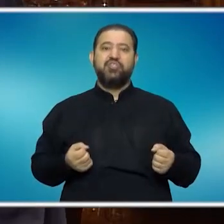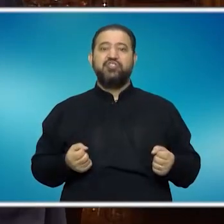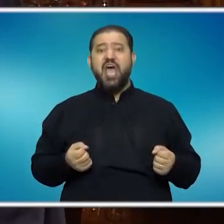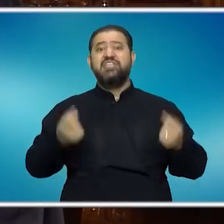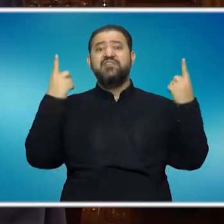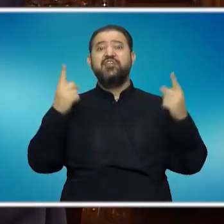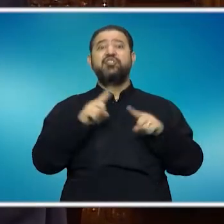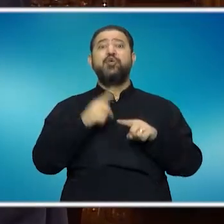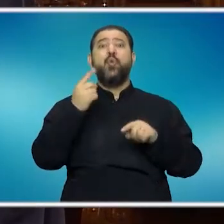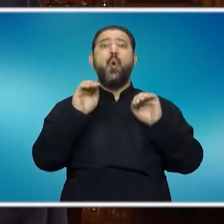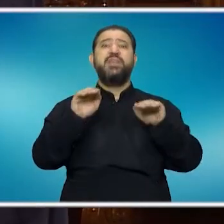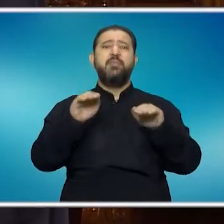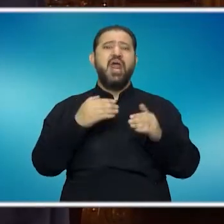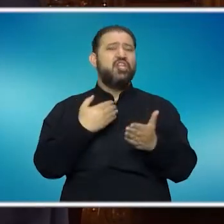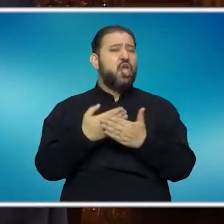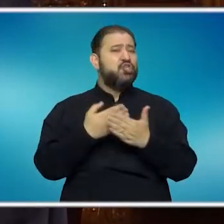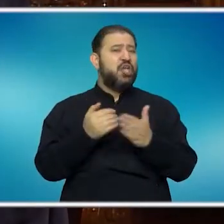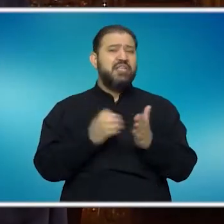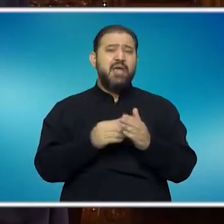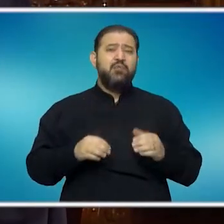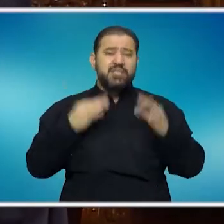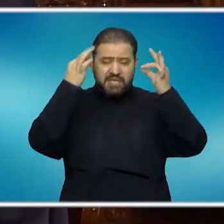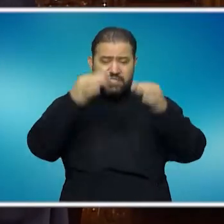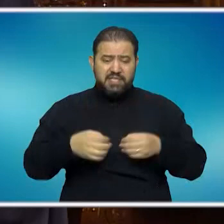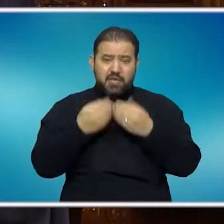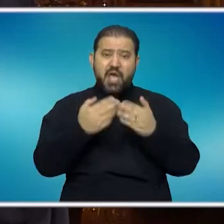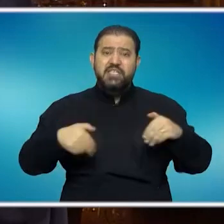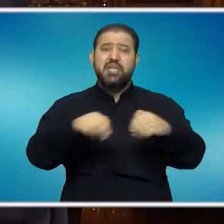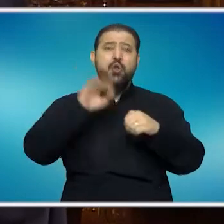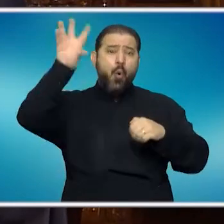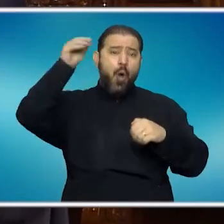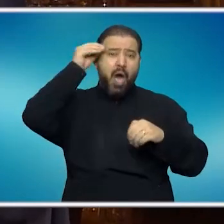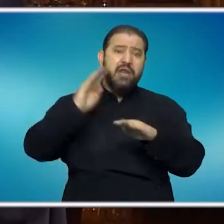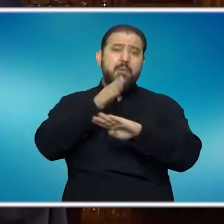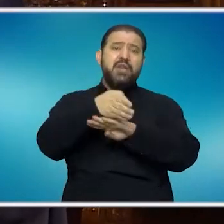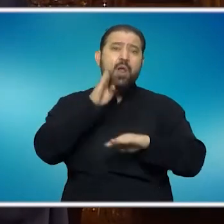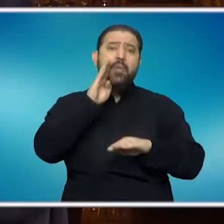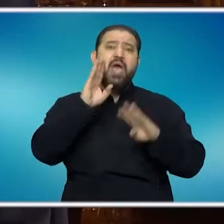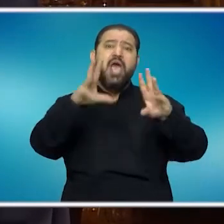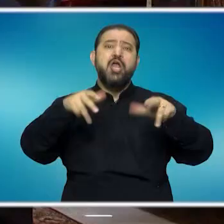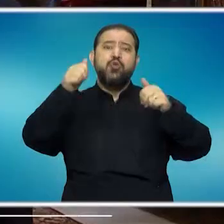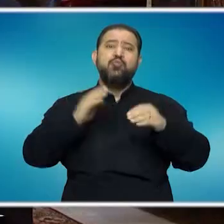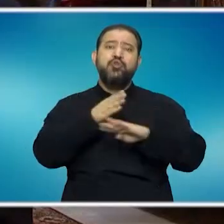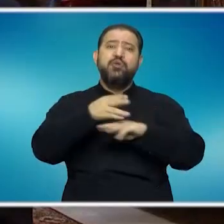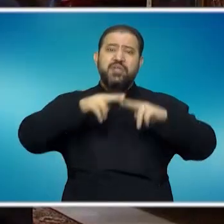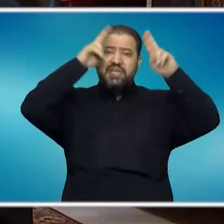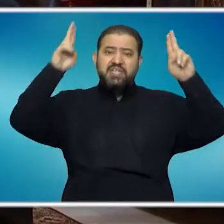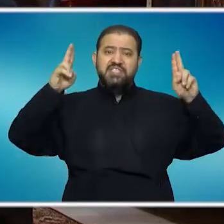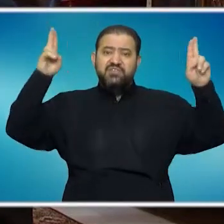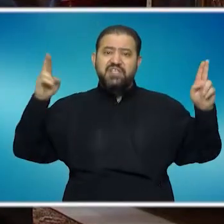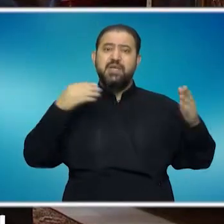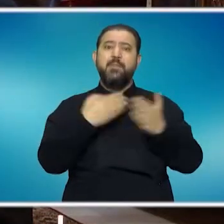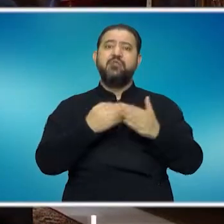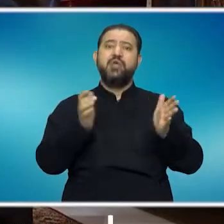o întrebare posibilă. De ce trebuie să ni se dea nouă Har prin Maica Domnului și prin Sfinți? De ce? Pentru că Hristos vrea să ne aducă